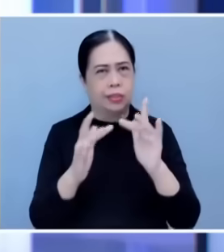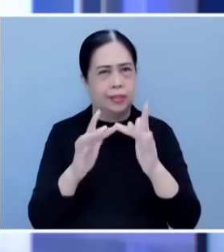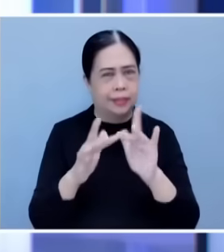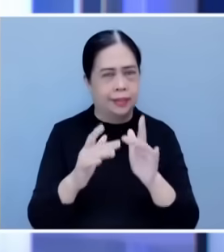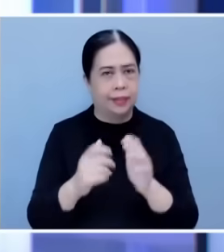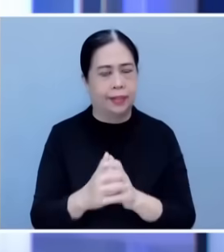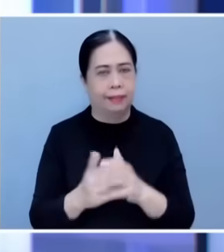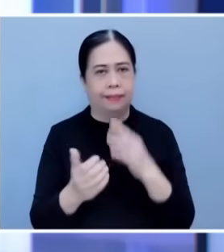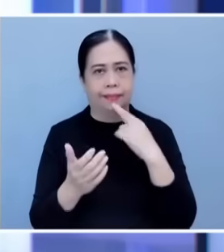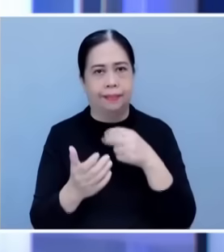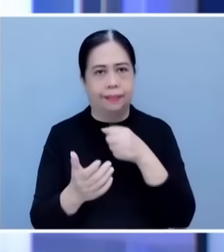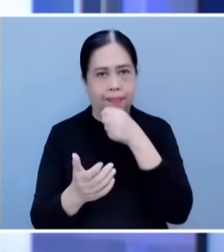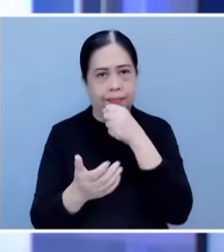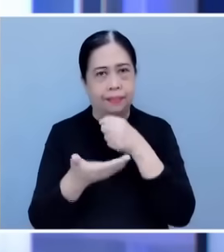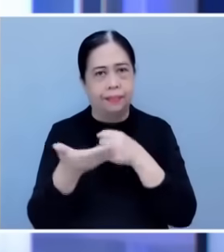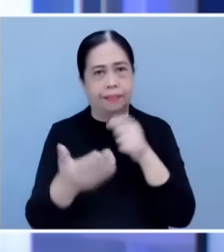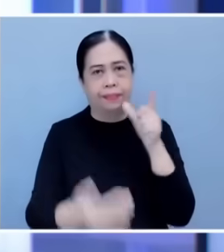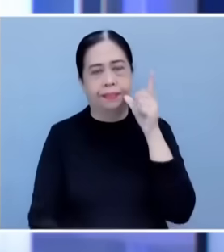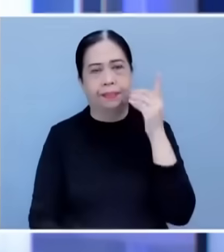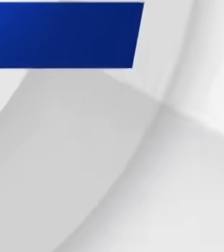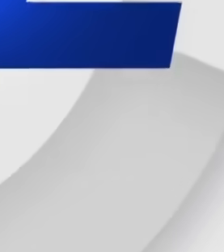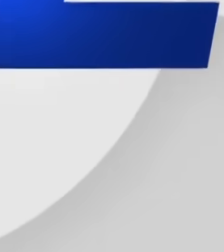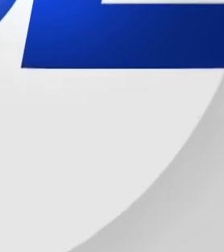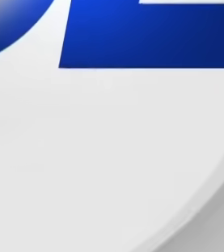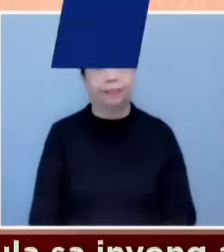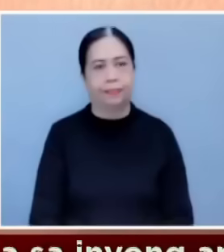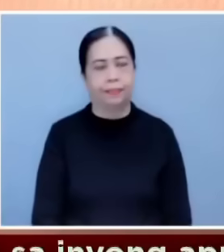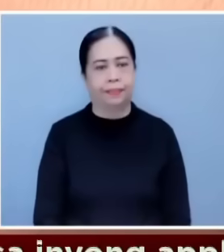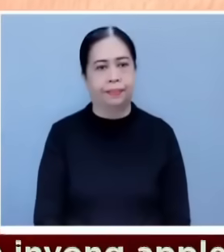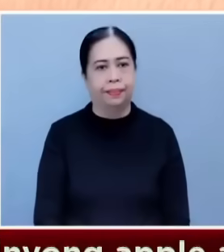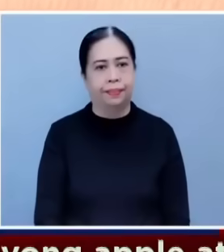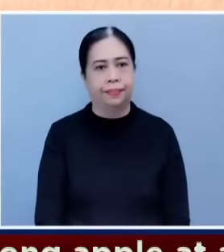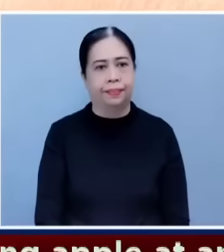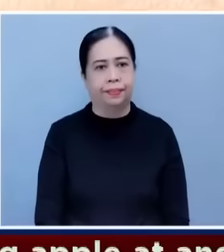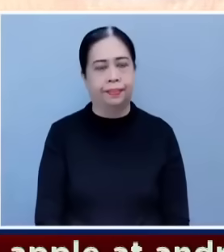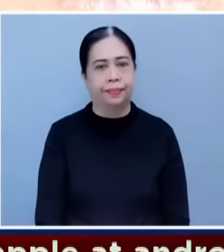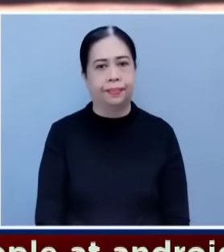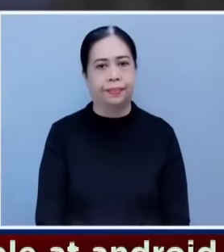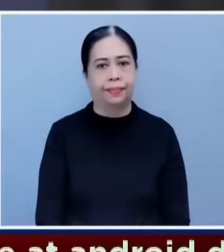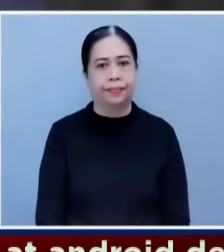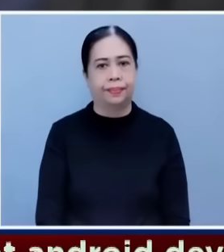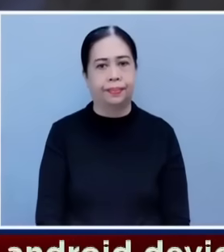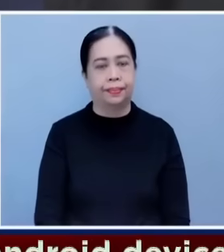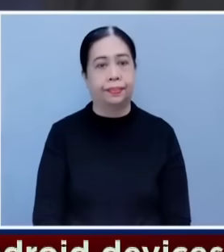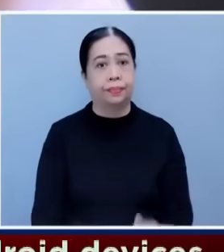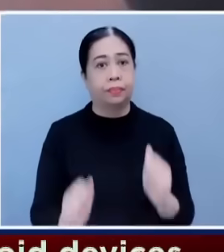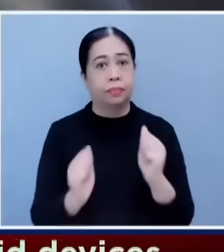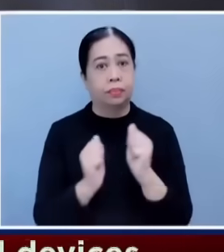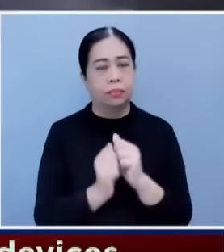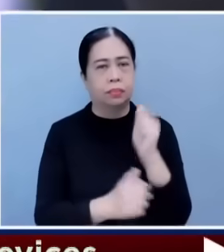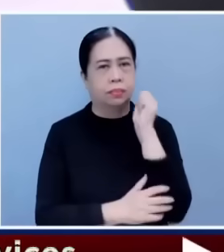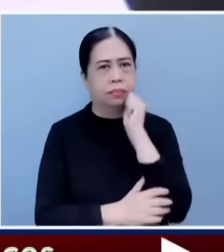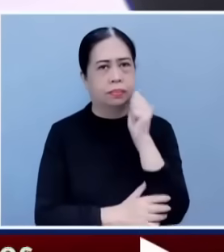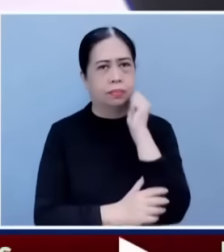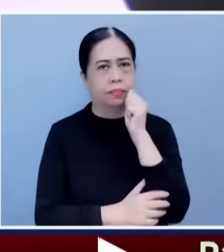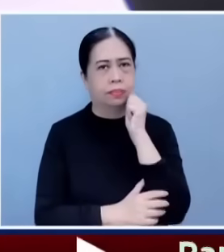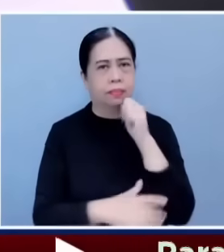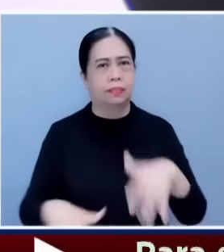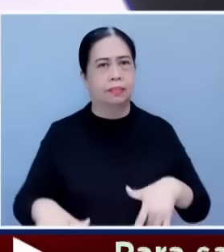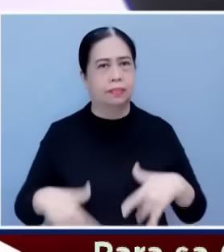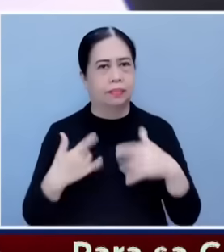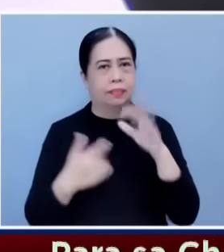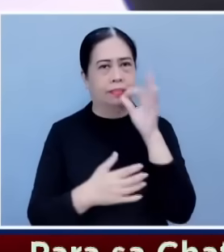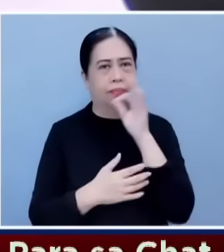Nagpapatrol, Lady Vicencio. Kasama na sa araw-araw na pamumuhay ng mga Pinoy